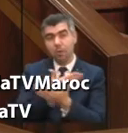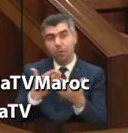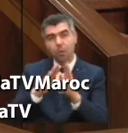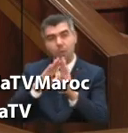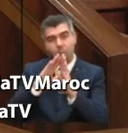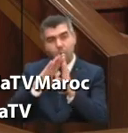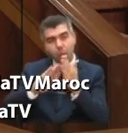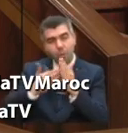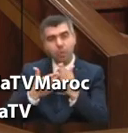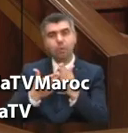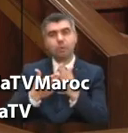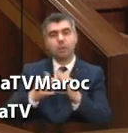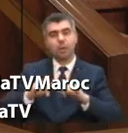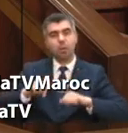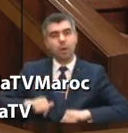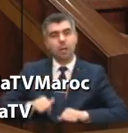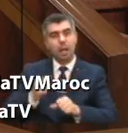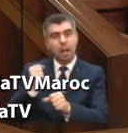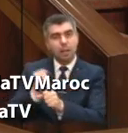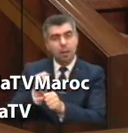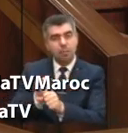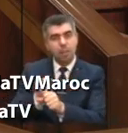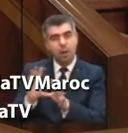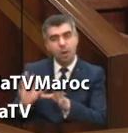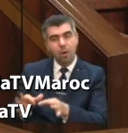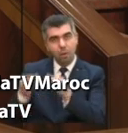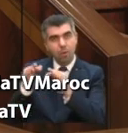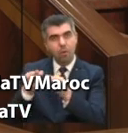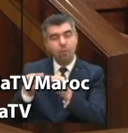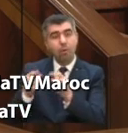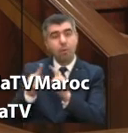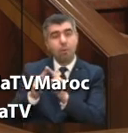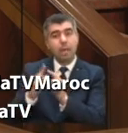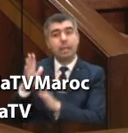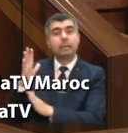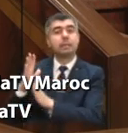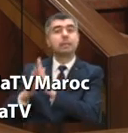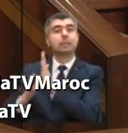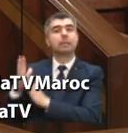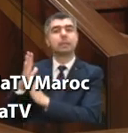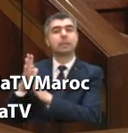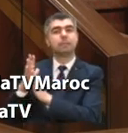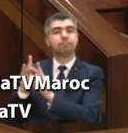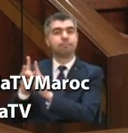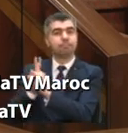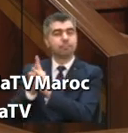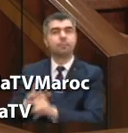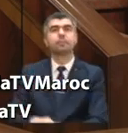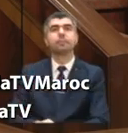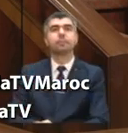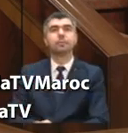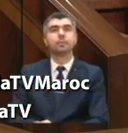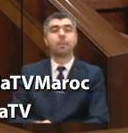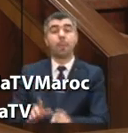التي اكتشفناها في قطاع الشغل في زمن كورونا هي عندها الامتدادات ديالها، جاية من امتدادات سابقة. إذا بغينا